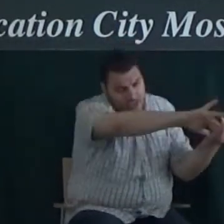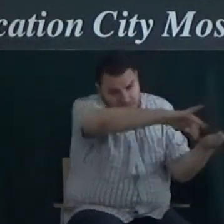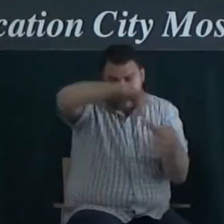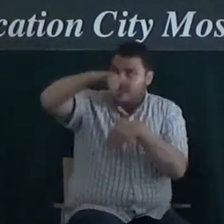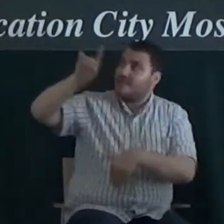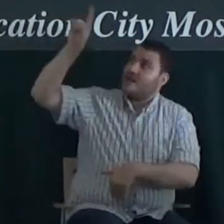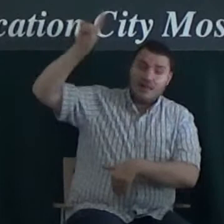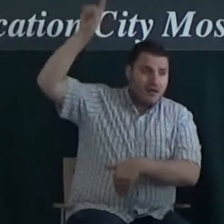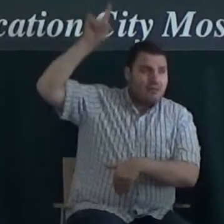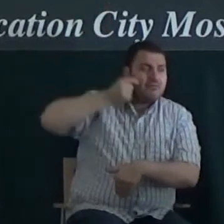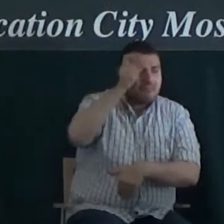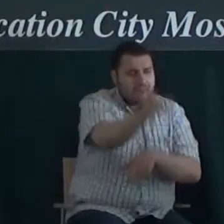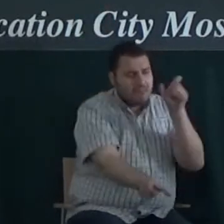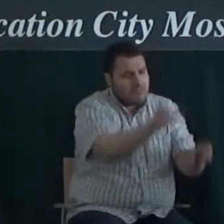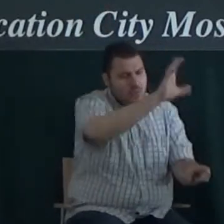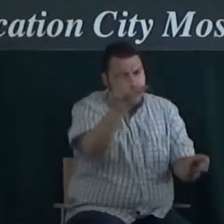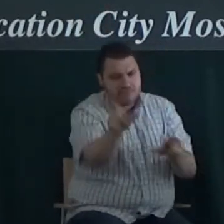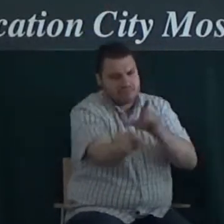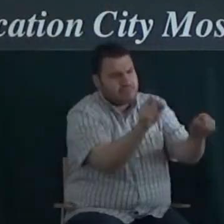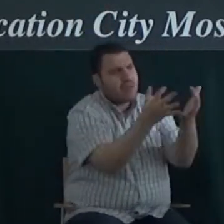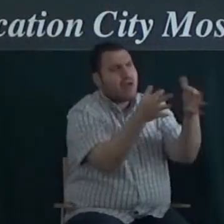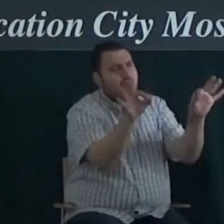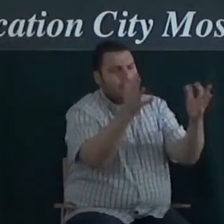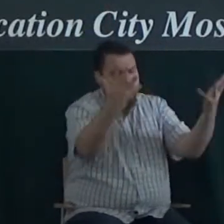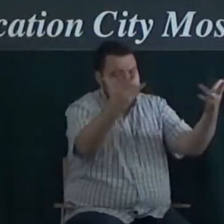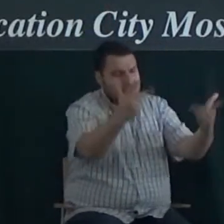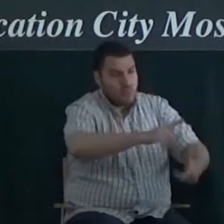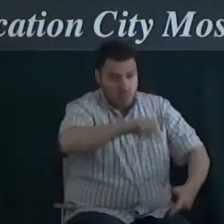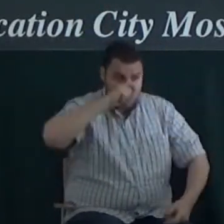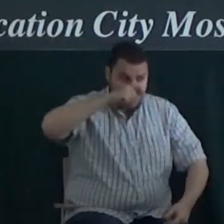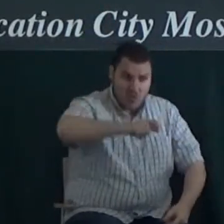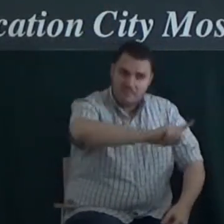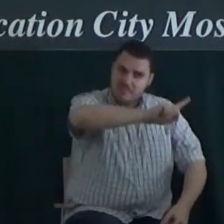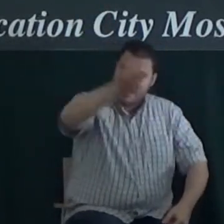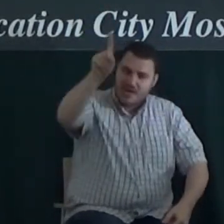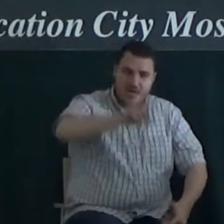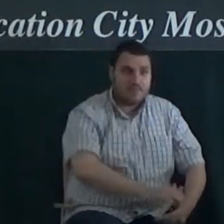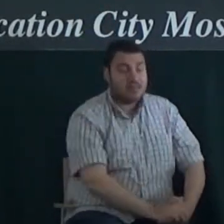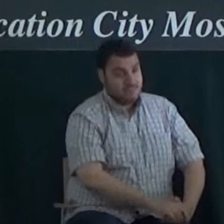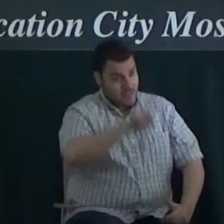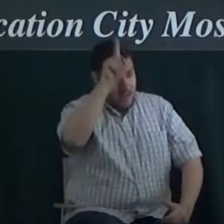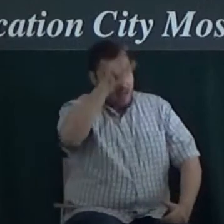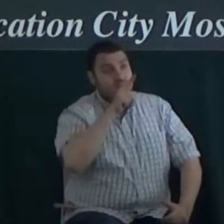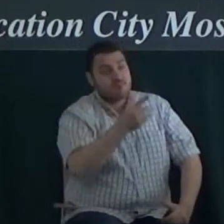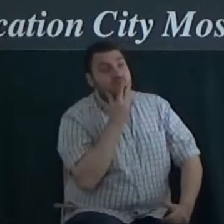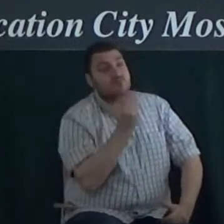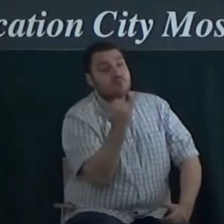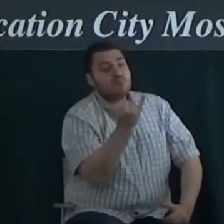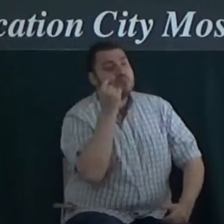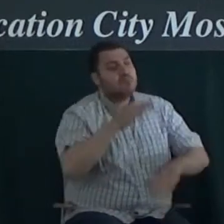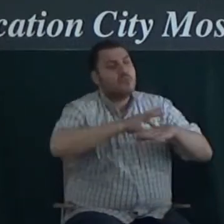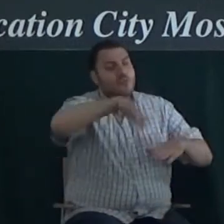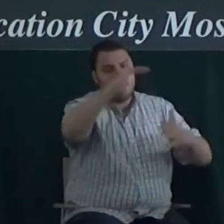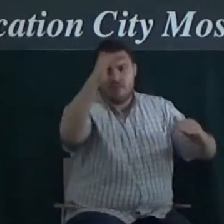ما كسبت وهم لا يظلمون. أيها الإخوة المسلمون، جعل الله تعالى جميع الخلائق على